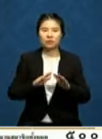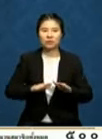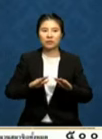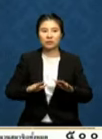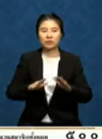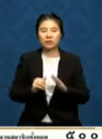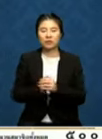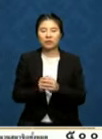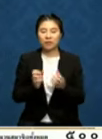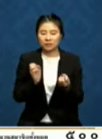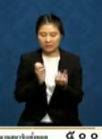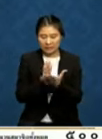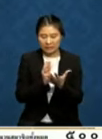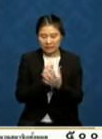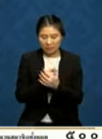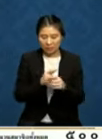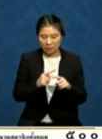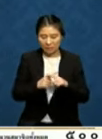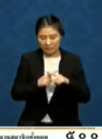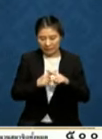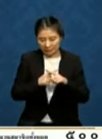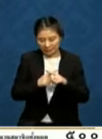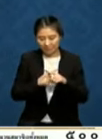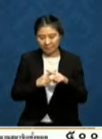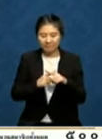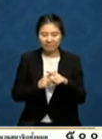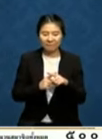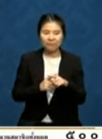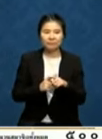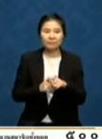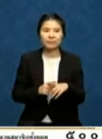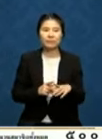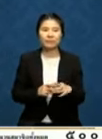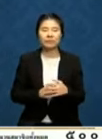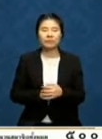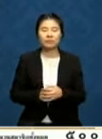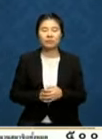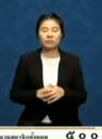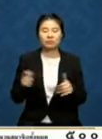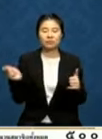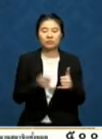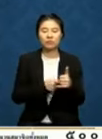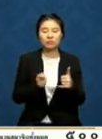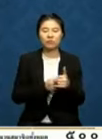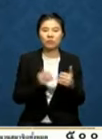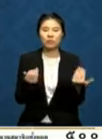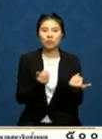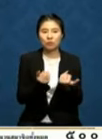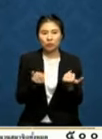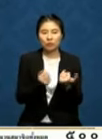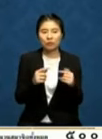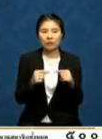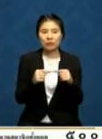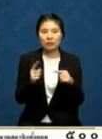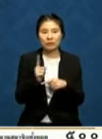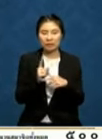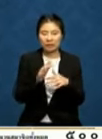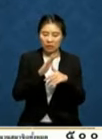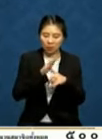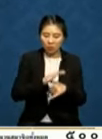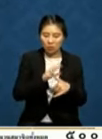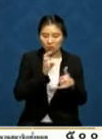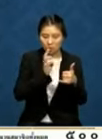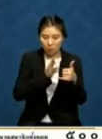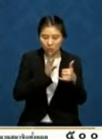ายส่งผลทั้งทางร่างกายจิตใจต่อเด็กการเคี่ยนตีบุตรทำโทษด้วยวิธีอื่นอันเป็นการด้อยค่า